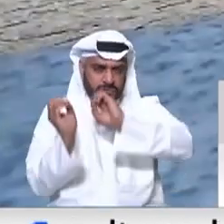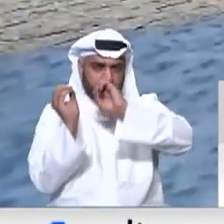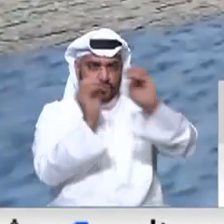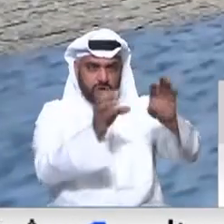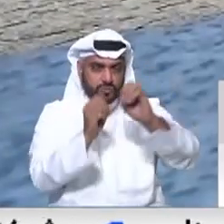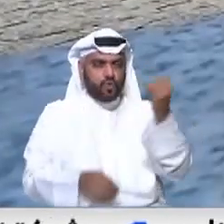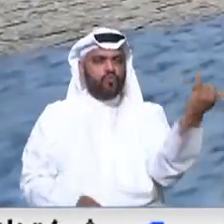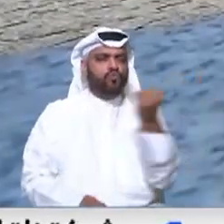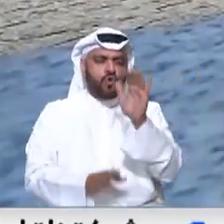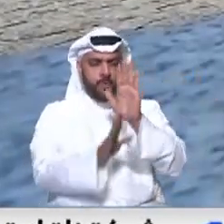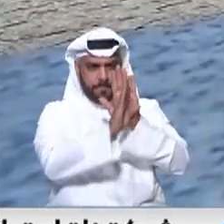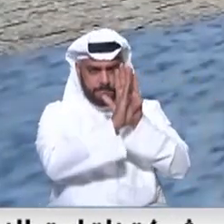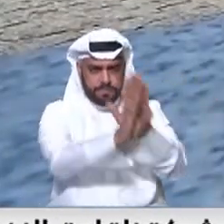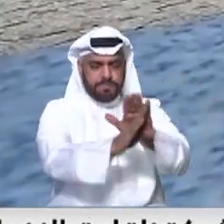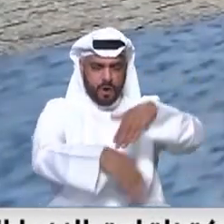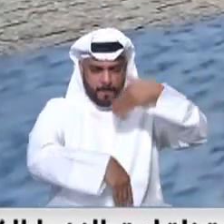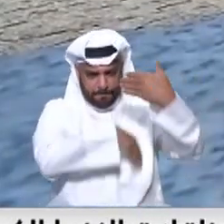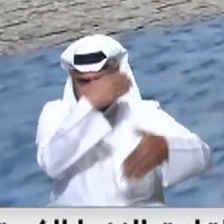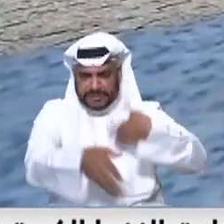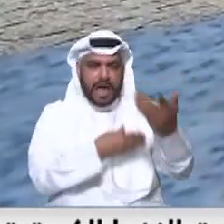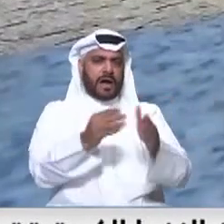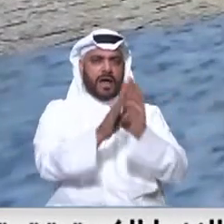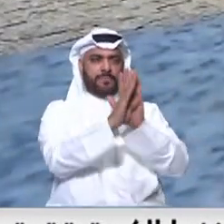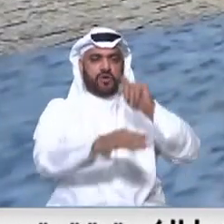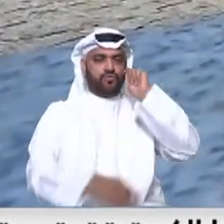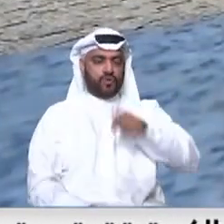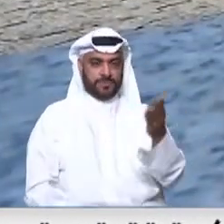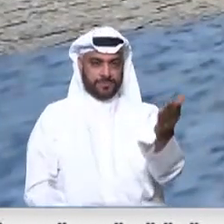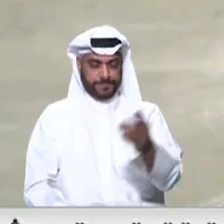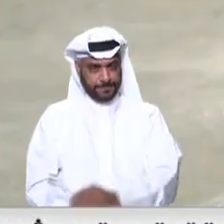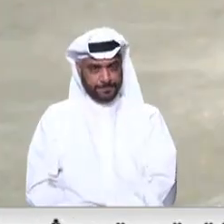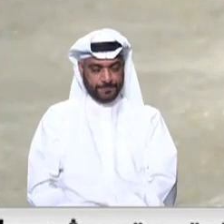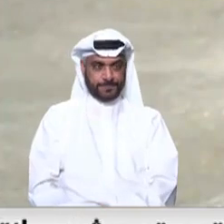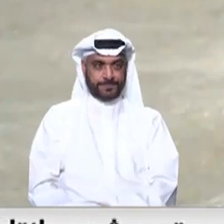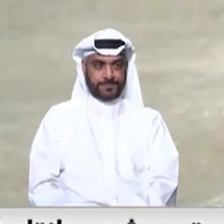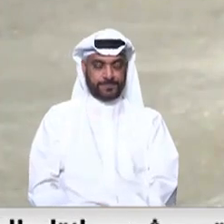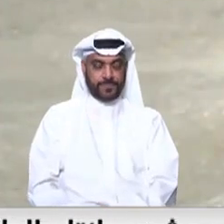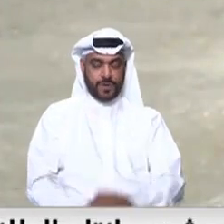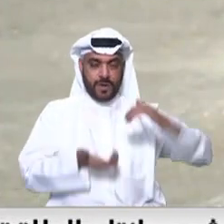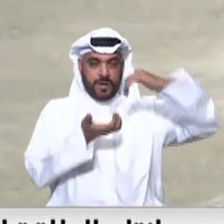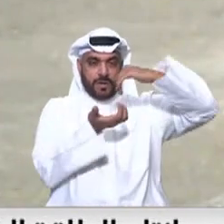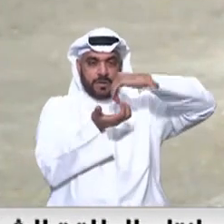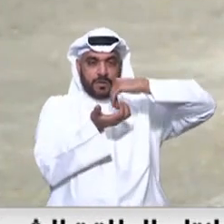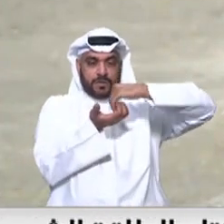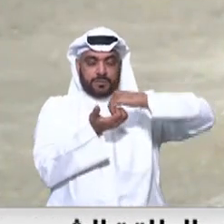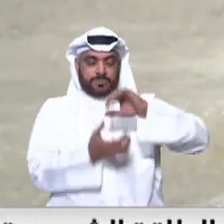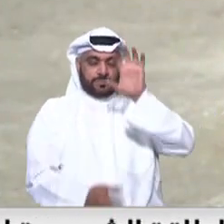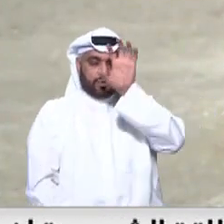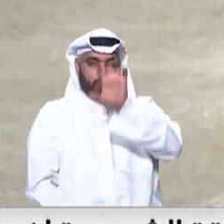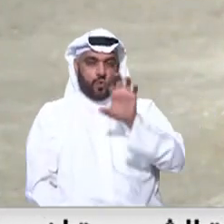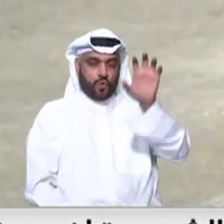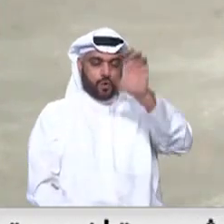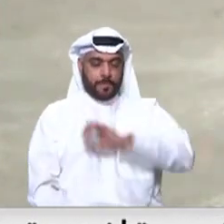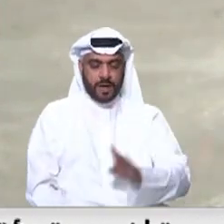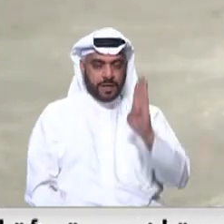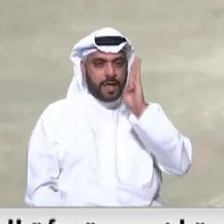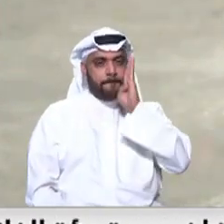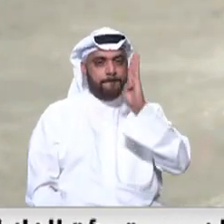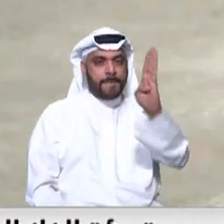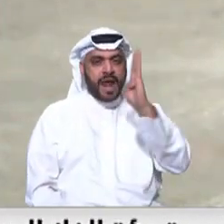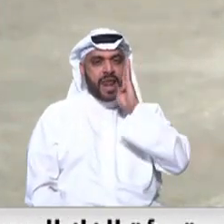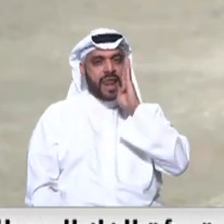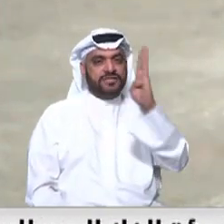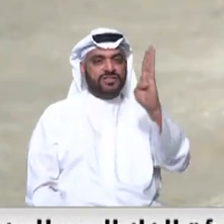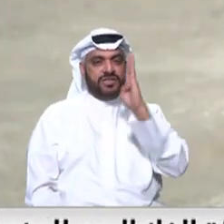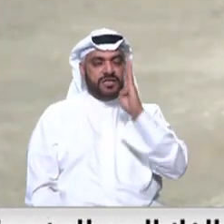يرى انها تواجه اكبر تهديد امنيا منذ عقود وسيم ابراهيم لتلفزيون دوله الكويت من